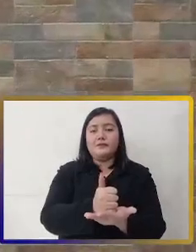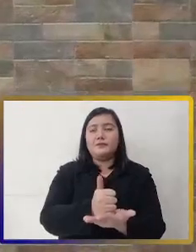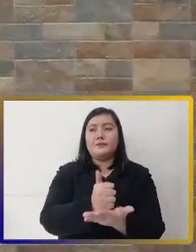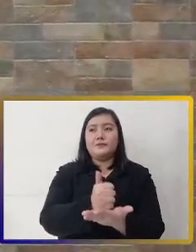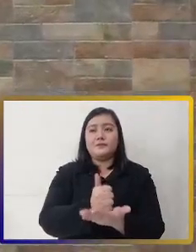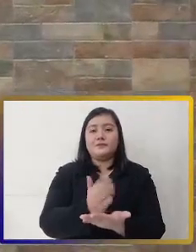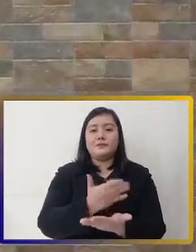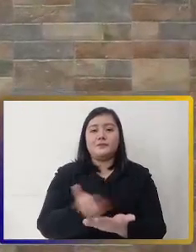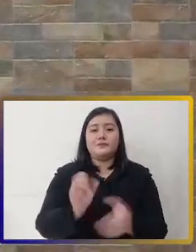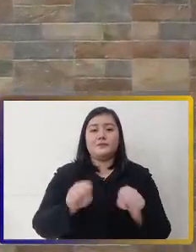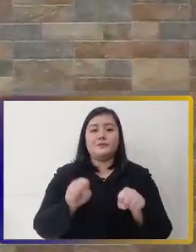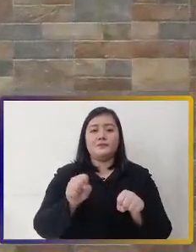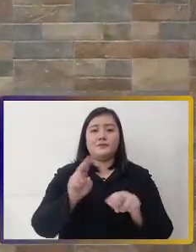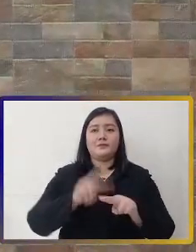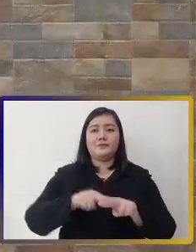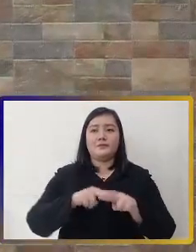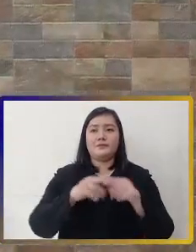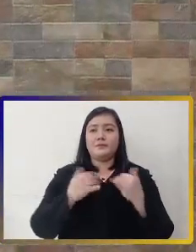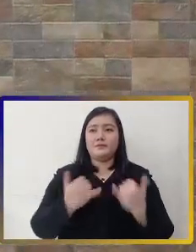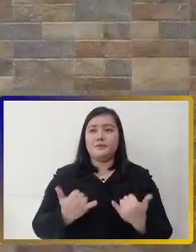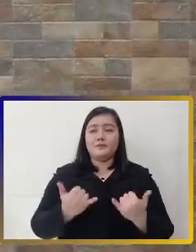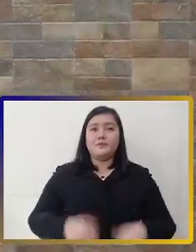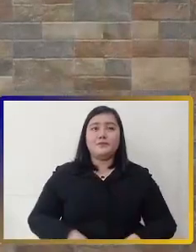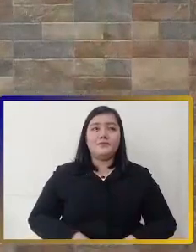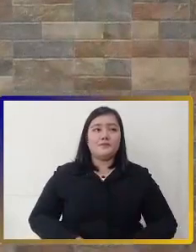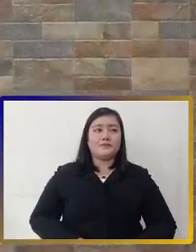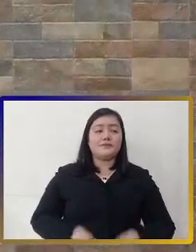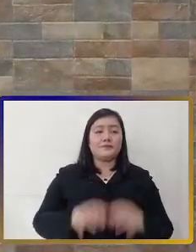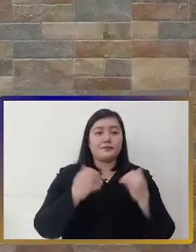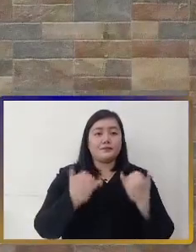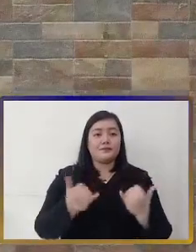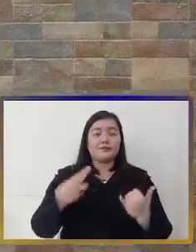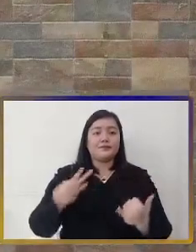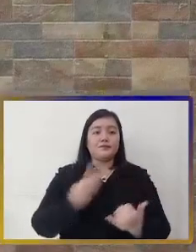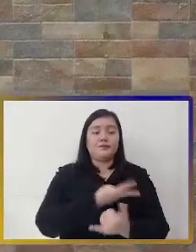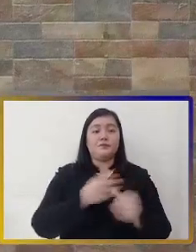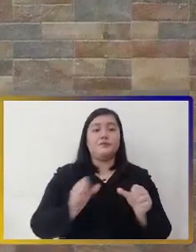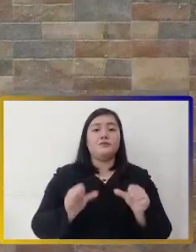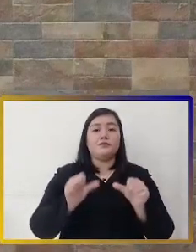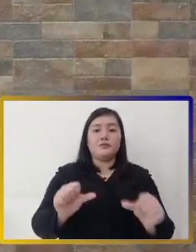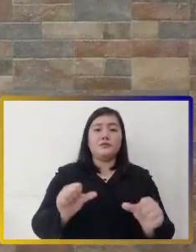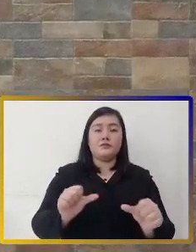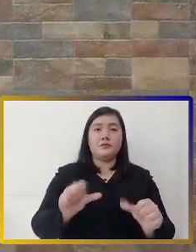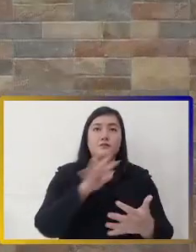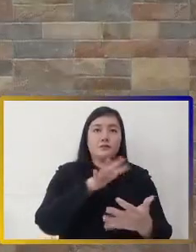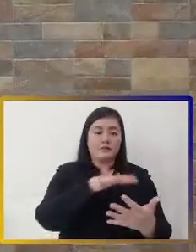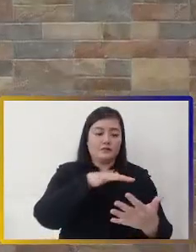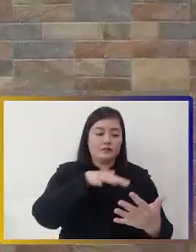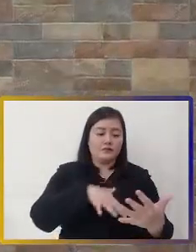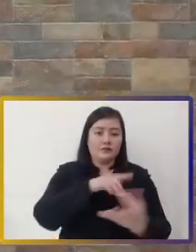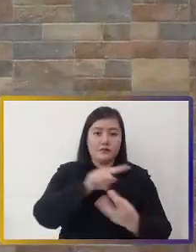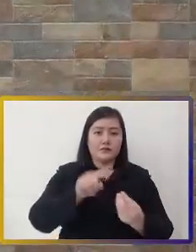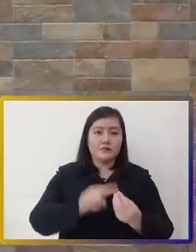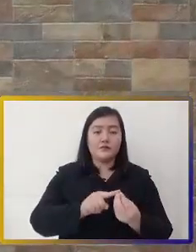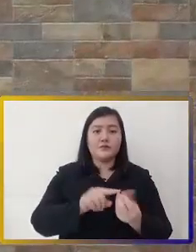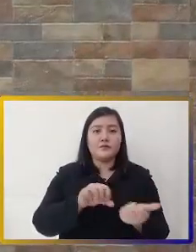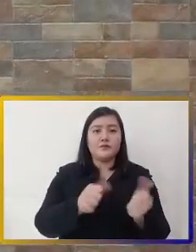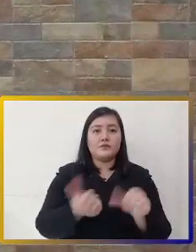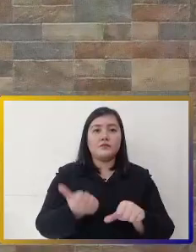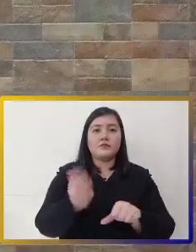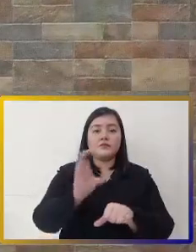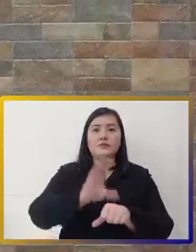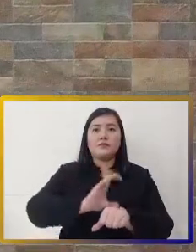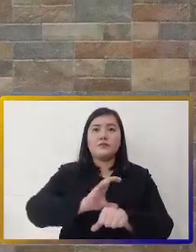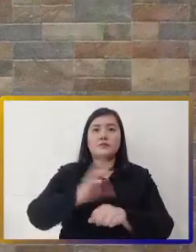seated. So ngayon po ay tutuloy po natin ang ating pag-aaral about Baptist Church history. And of course, noong mga